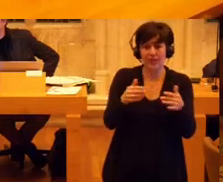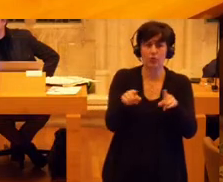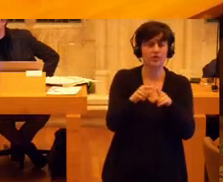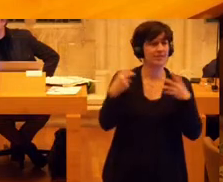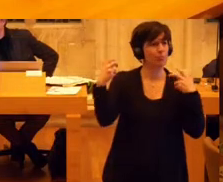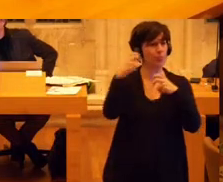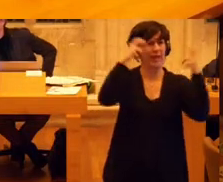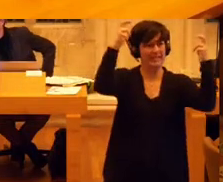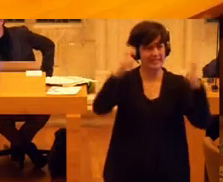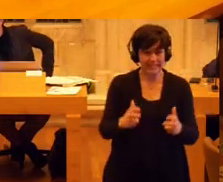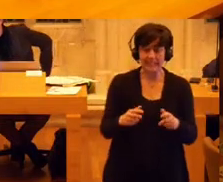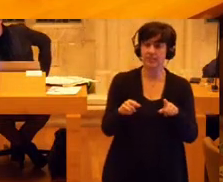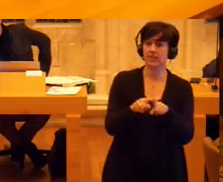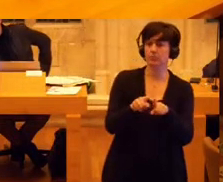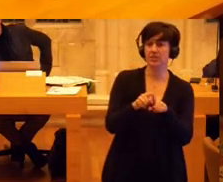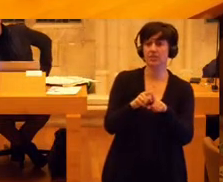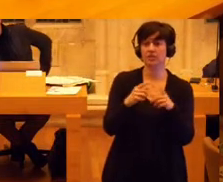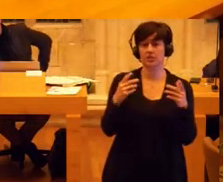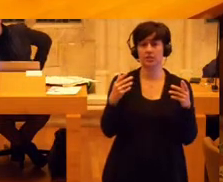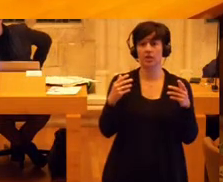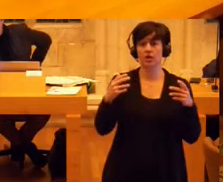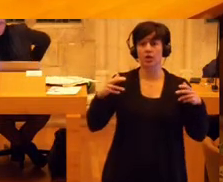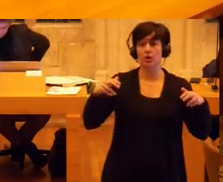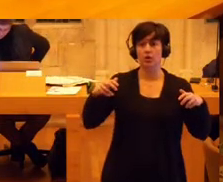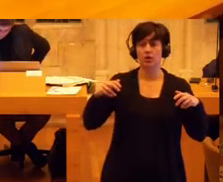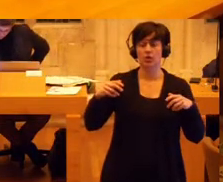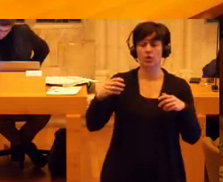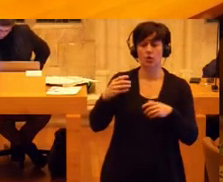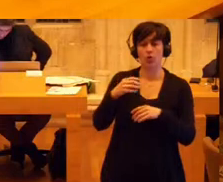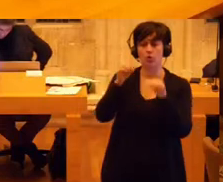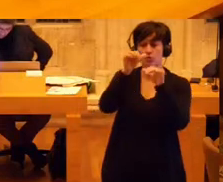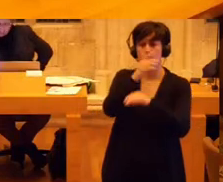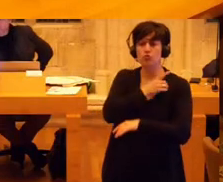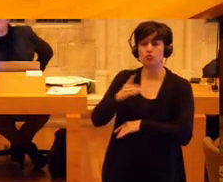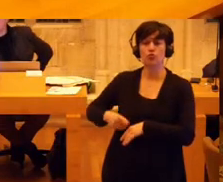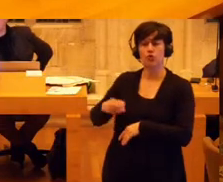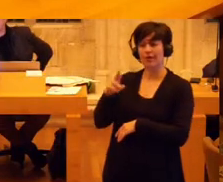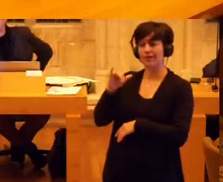nuisances sonores et sécuriser les cheminements piétons sur la rue du Duc Richard.